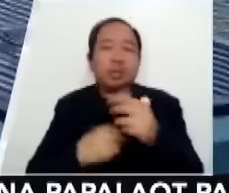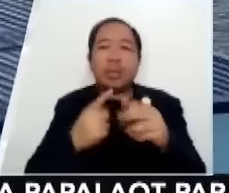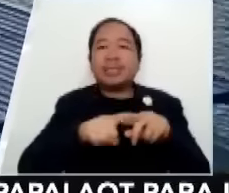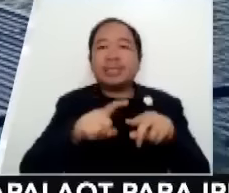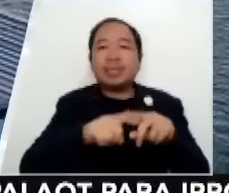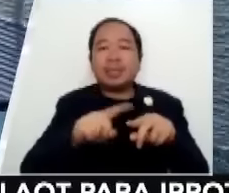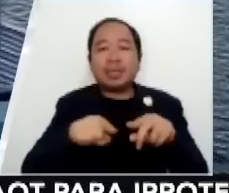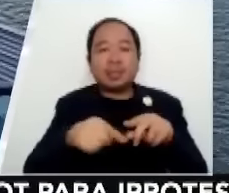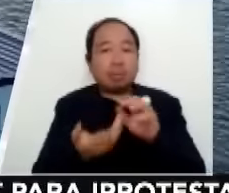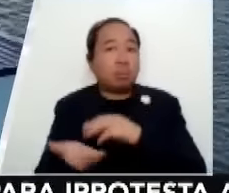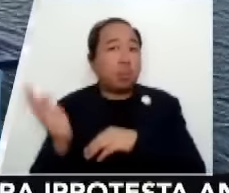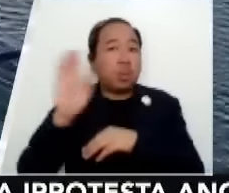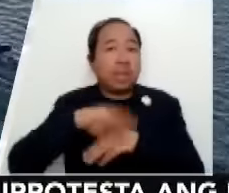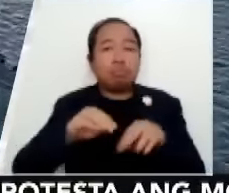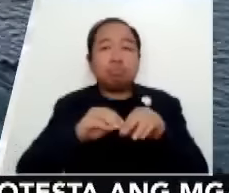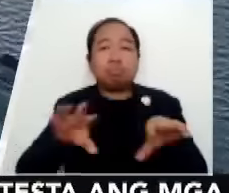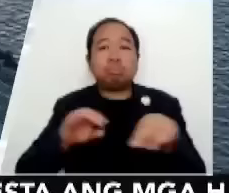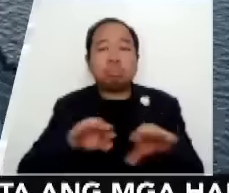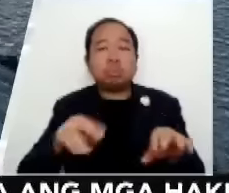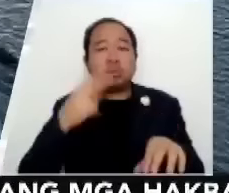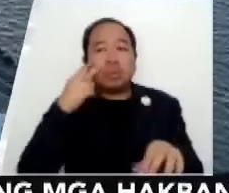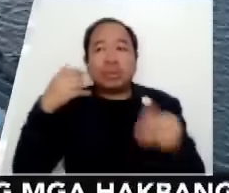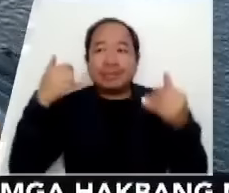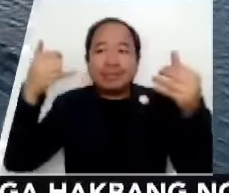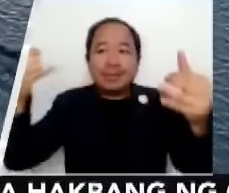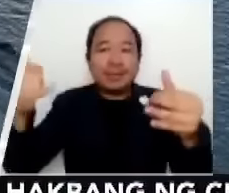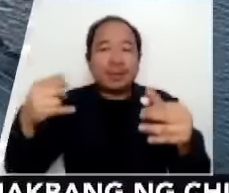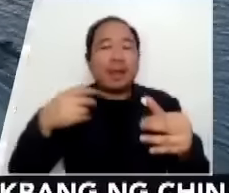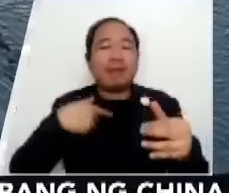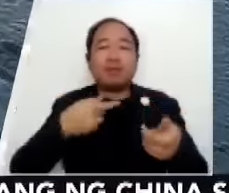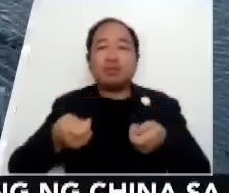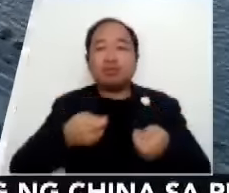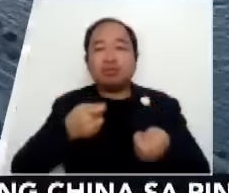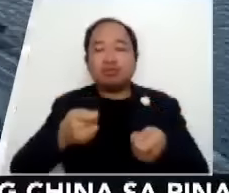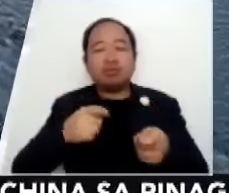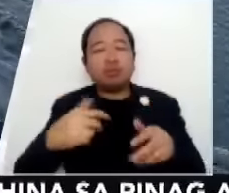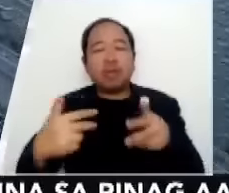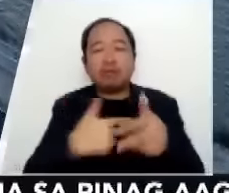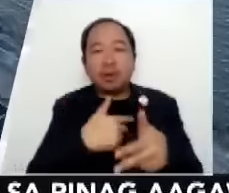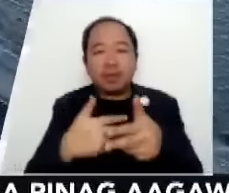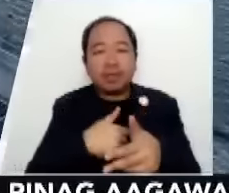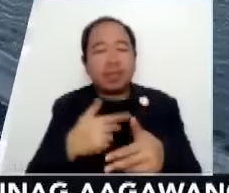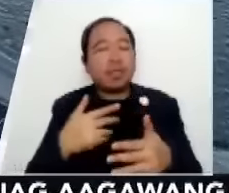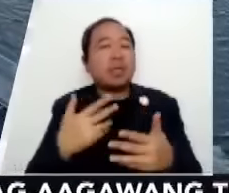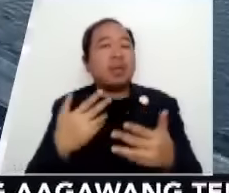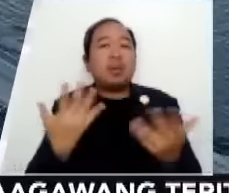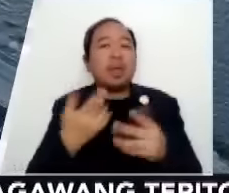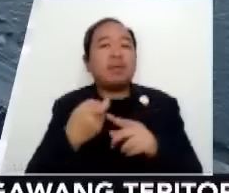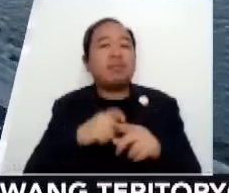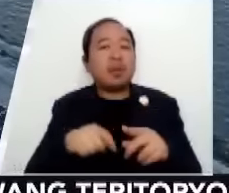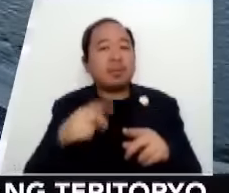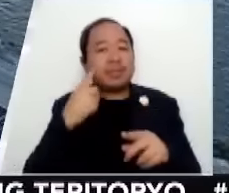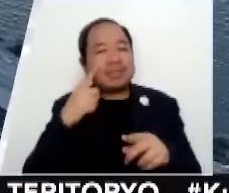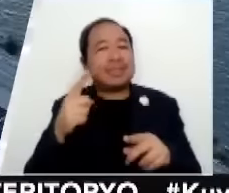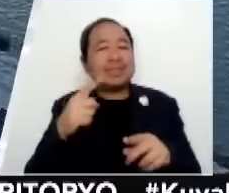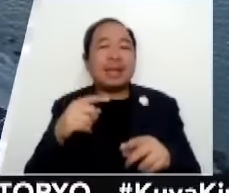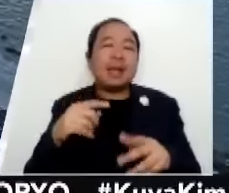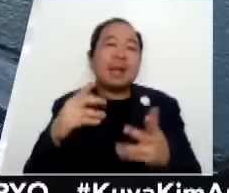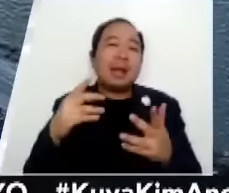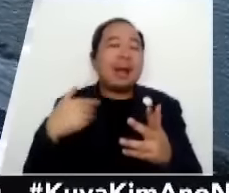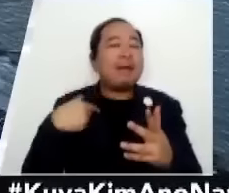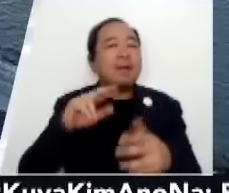ito, gaya ng kanilang CCTV, traffic control room, RFID lanes, ay nagmumula po sa on-grid at hybrid solar farm na